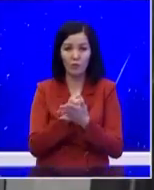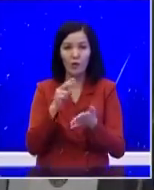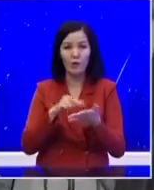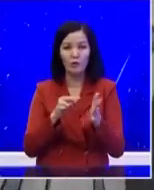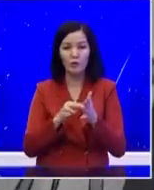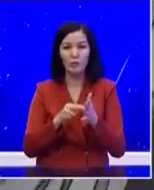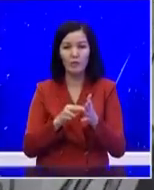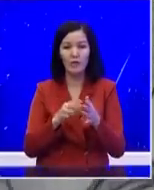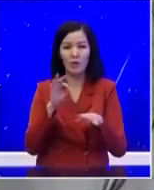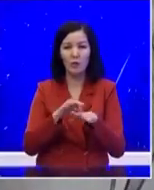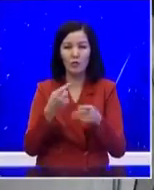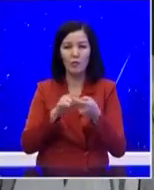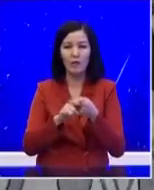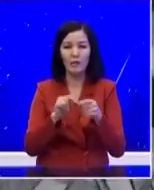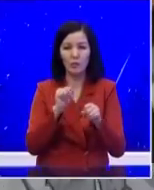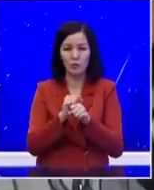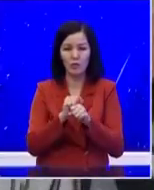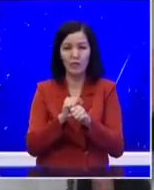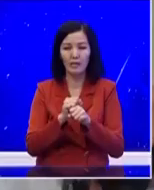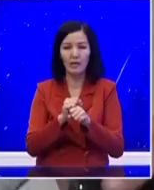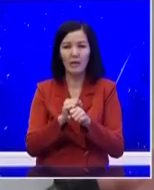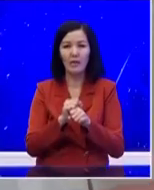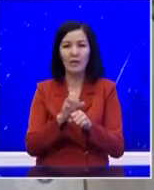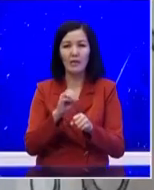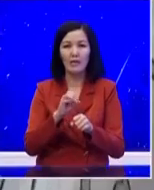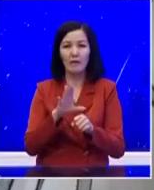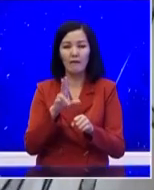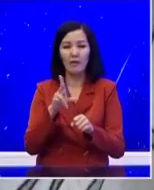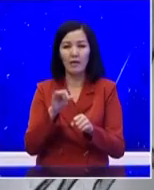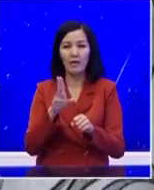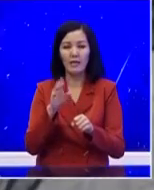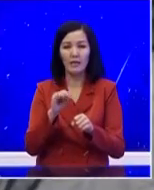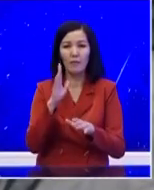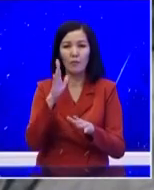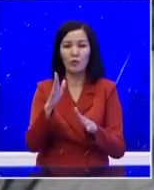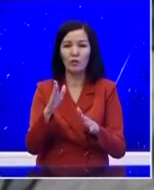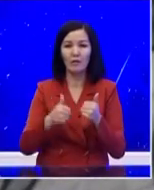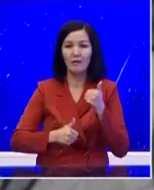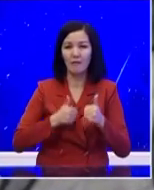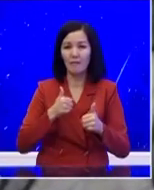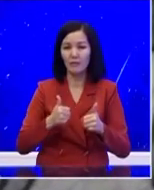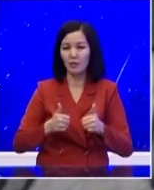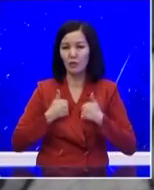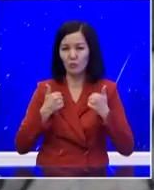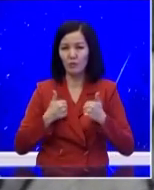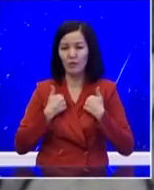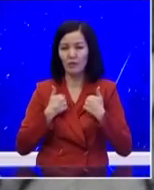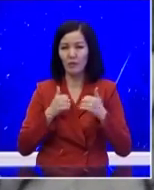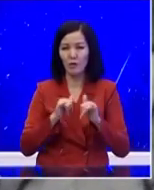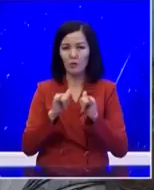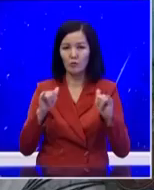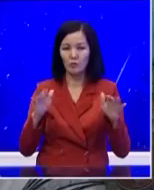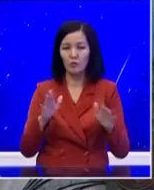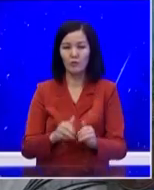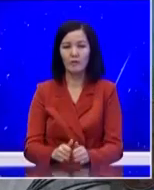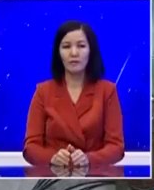індетке байланысты болмай қалды. Бұл келеңсіздік Евгенийдің сағын сындырған жоқ. Керісінше намысын қайрап, жеңіске деген талпынысын күшейтті.